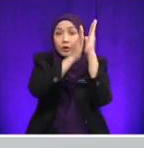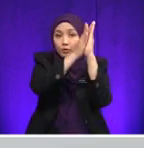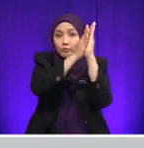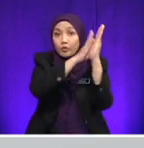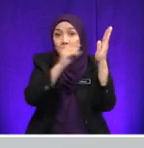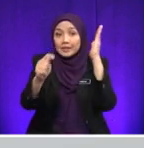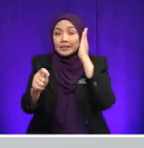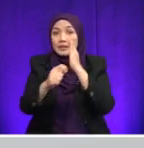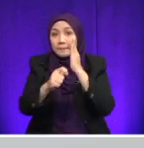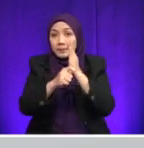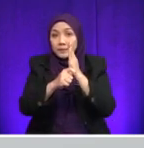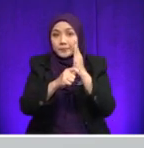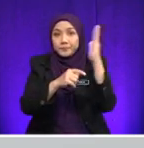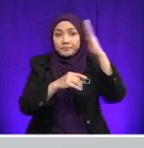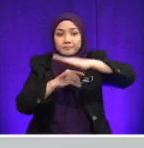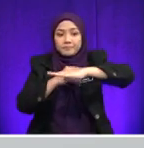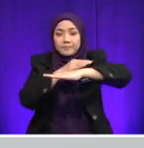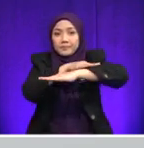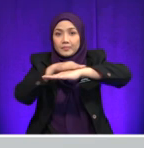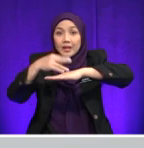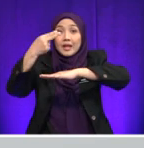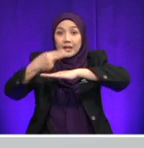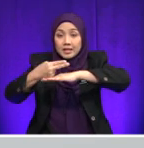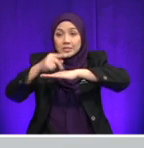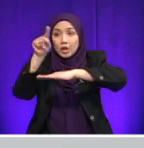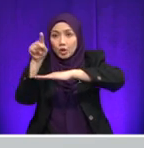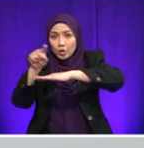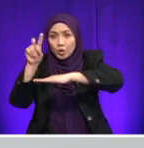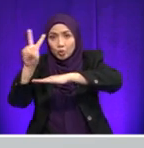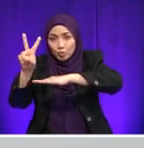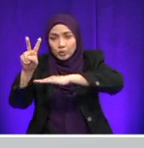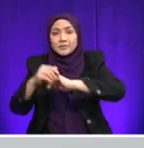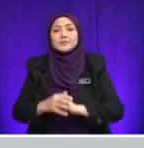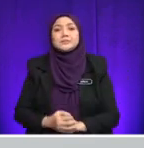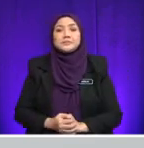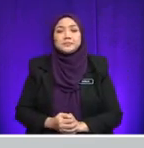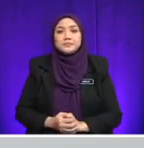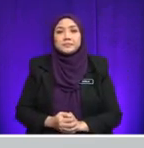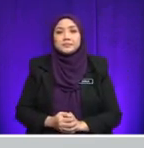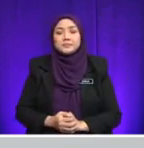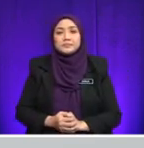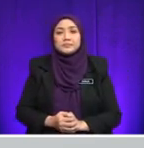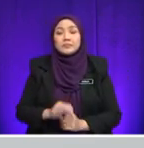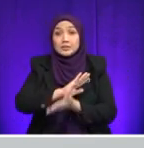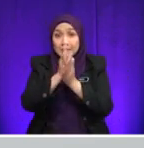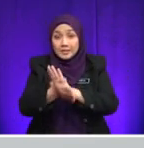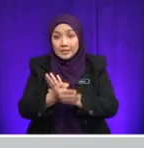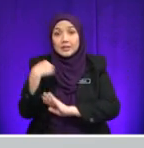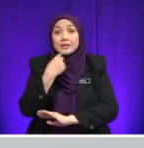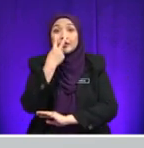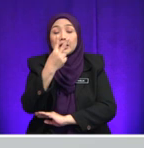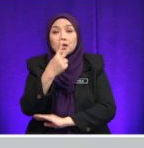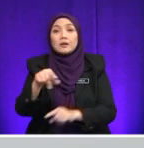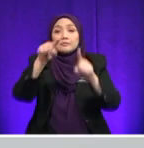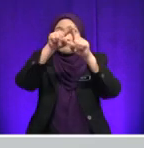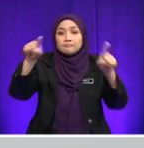Sisi tegak high kuasa sebagai pesawat Oke jadi kita tengok pula segitiga